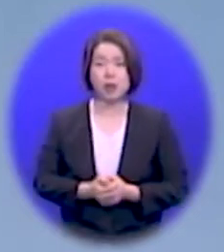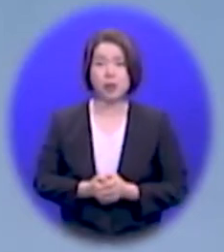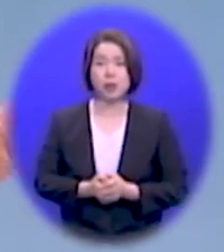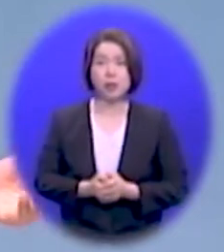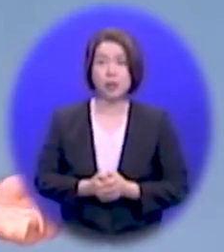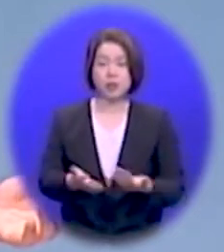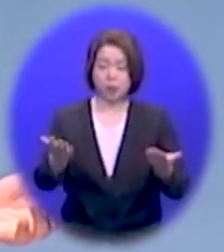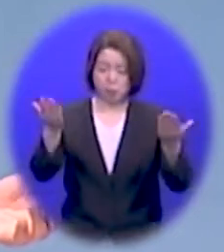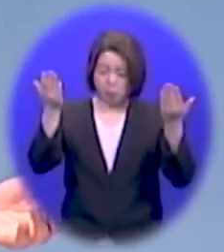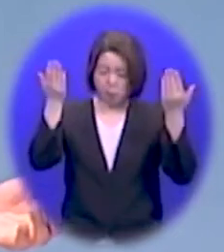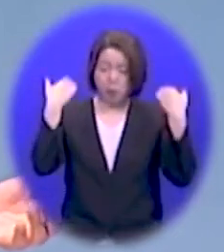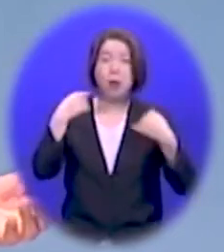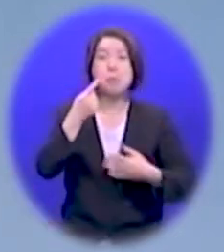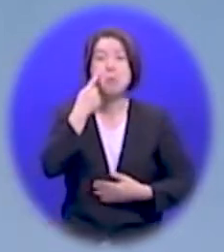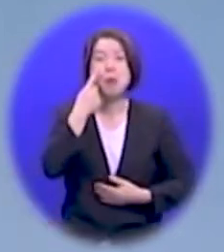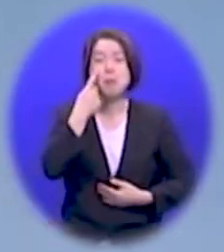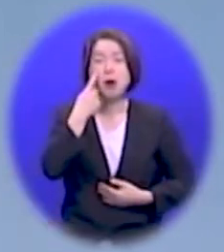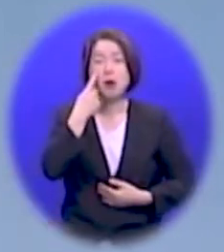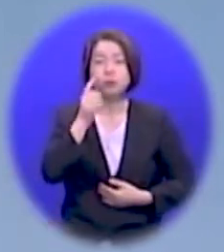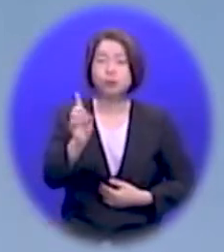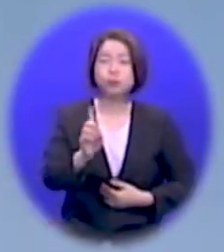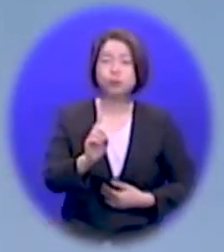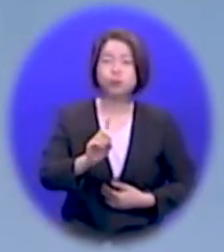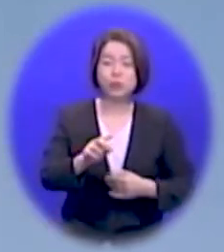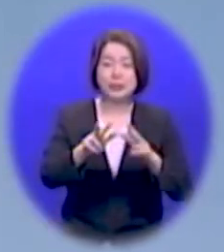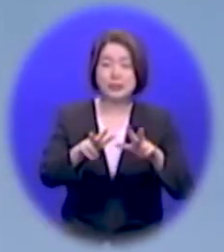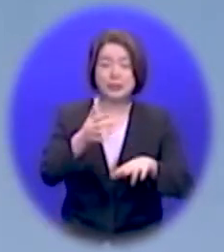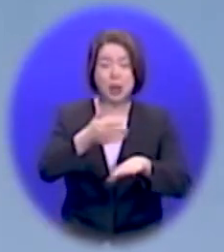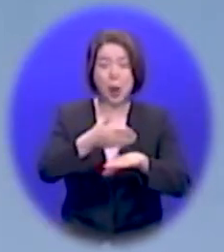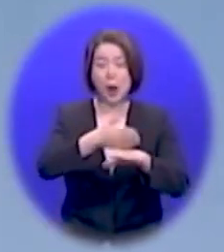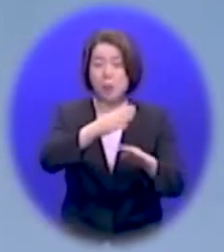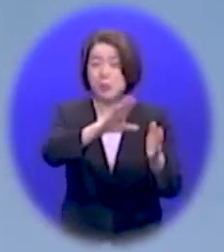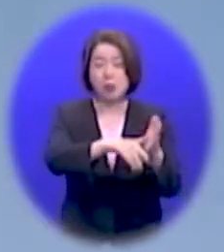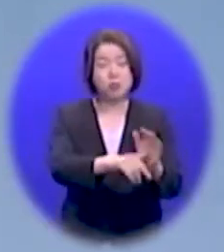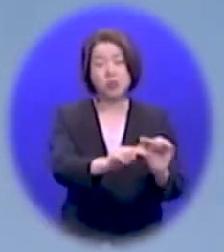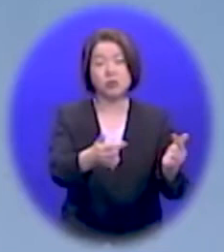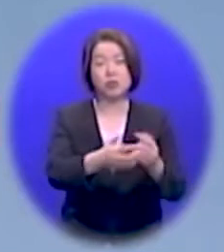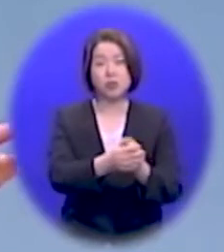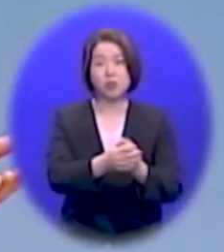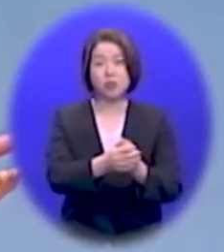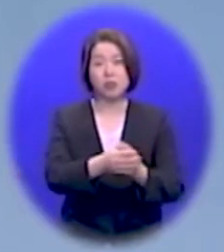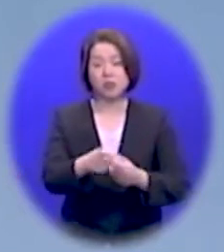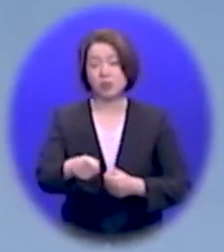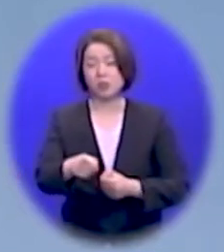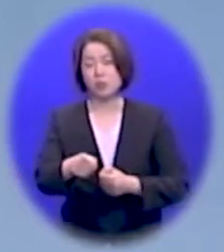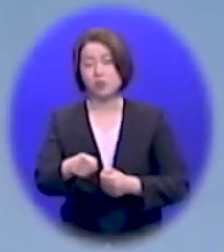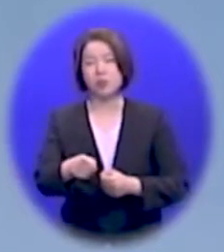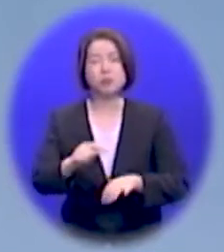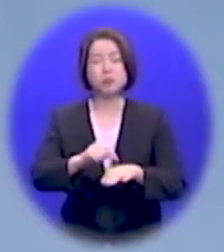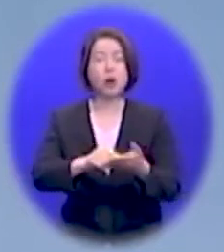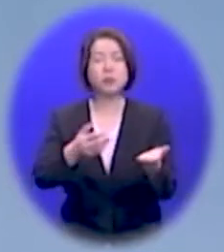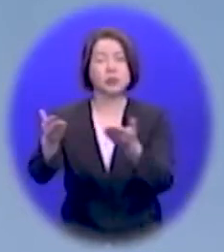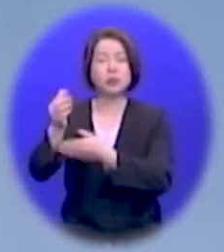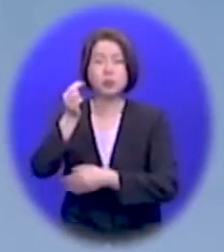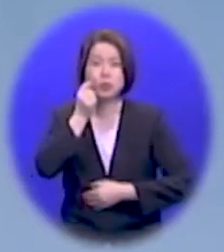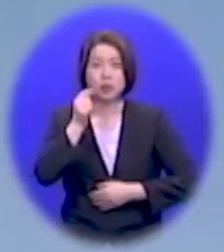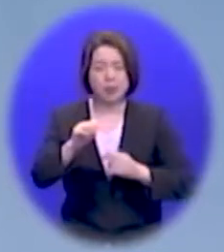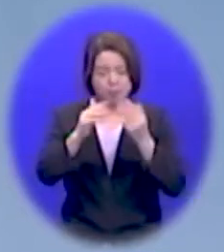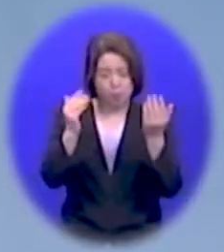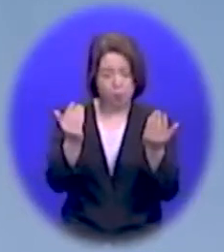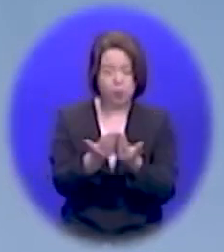지나고 봐야 되겠다 도대체 지금 무슨 감사할 때 야 큰 보 사는 거죠 전적으로 밑에 민